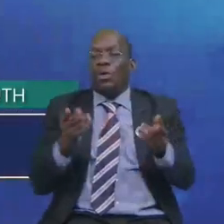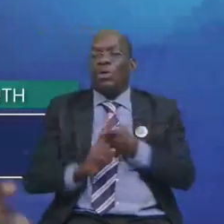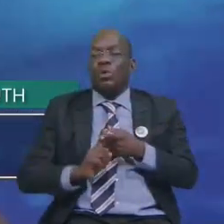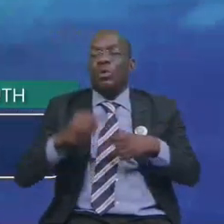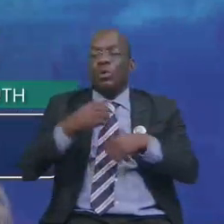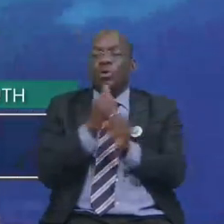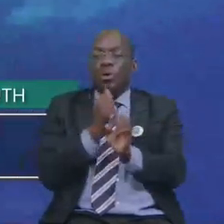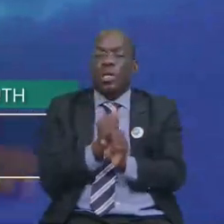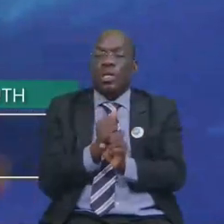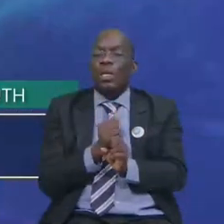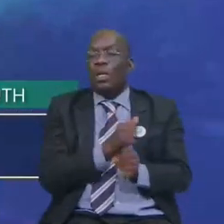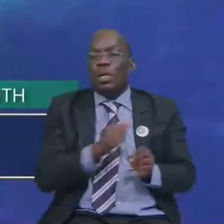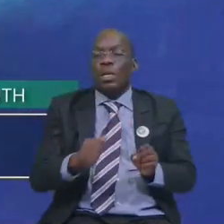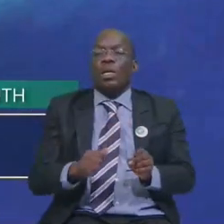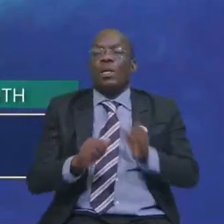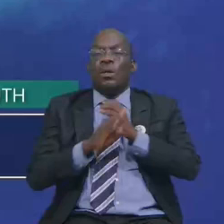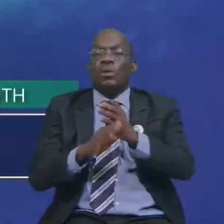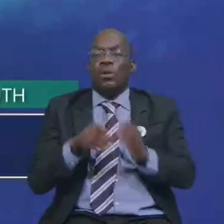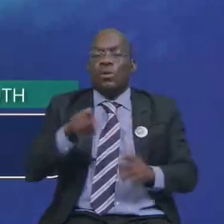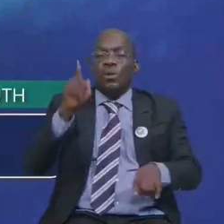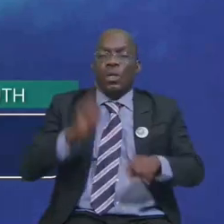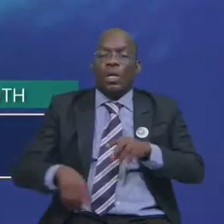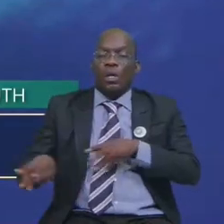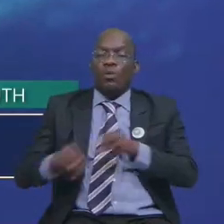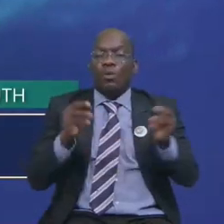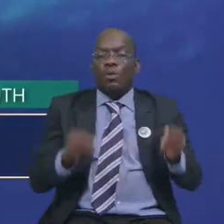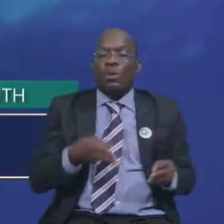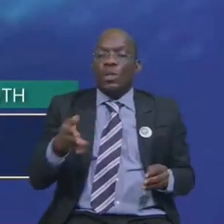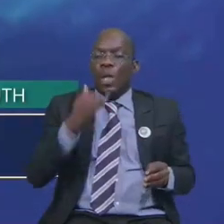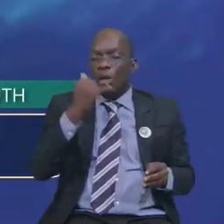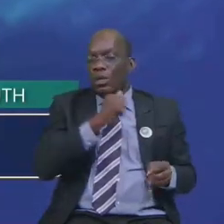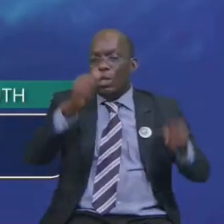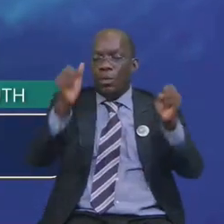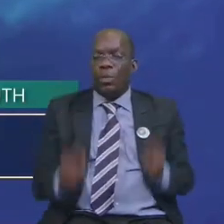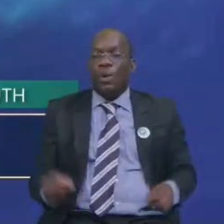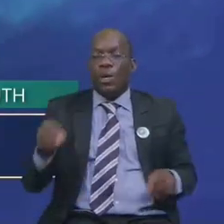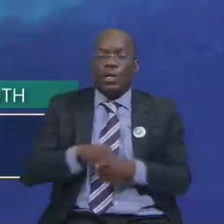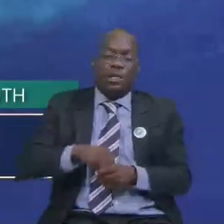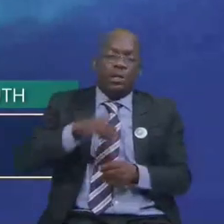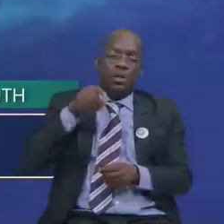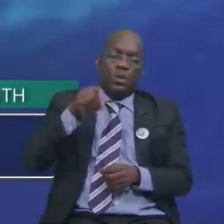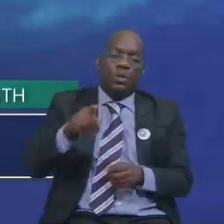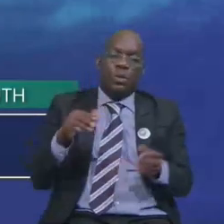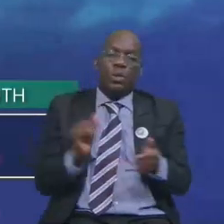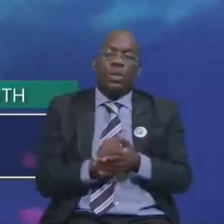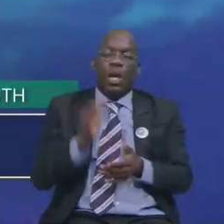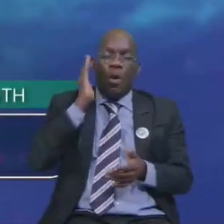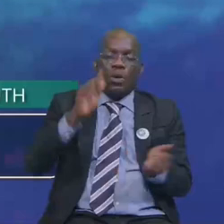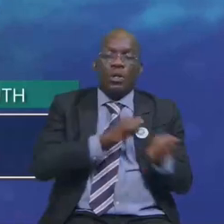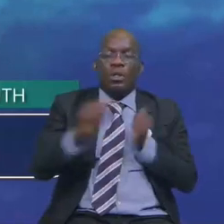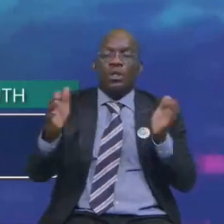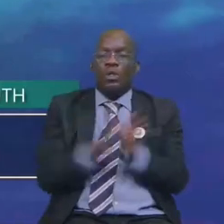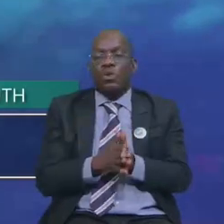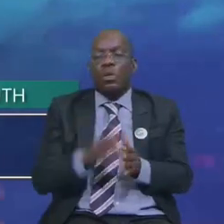se compose pour être rocher tu n'avais pas avancé il y a un dynamite à l'intérieur de toi qui va sauter tout ce qui